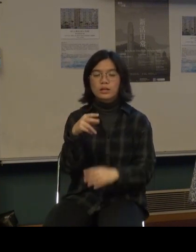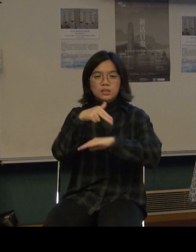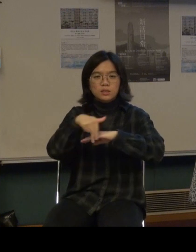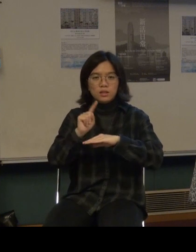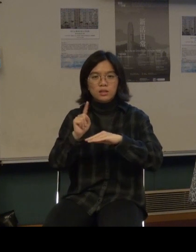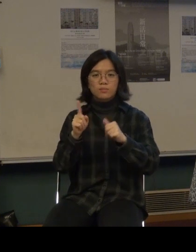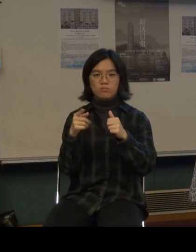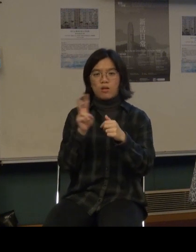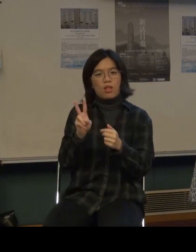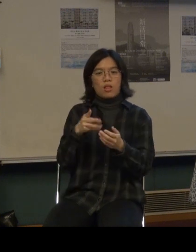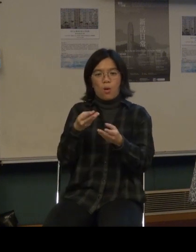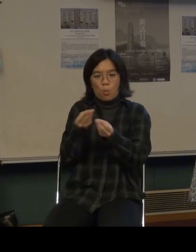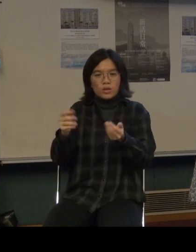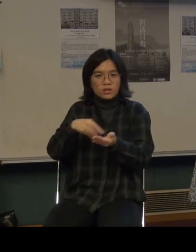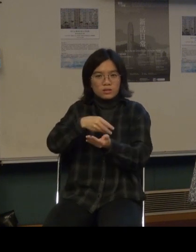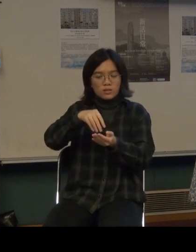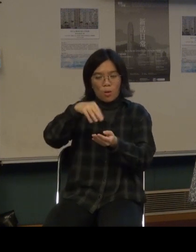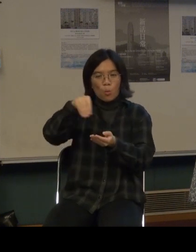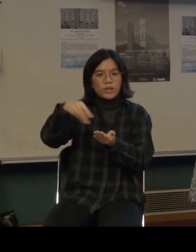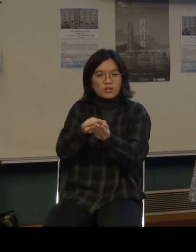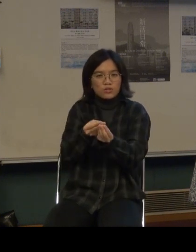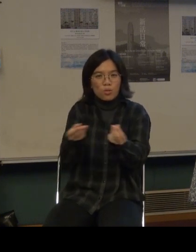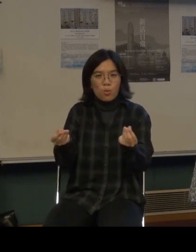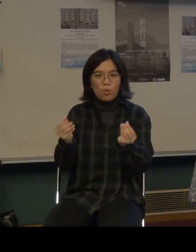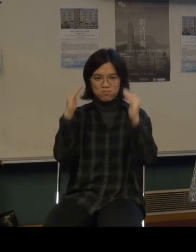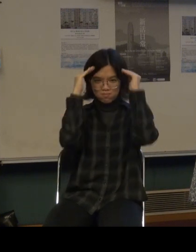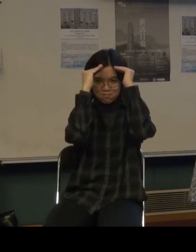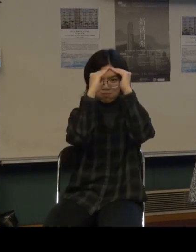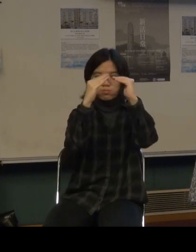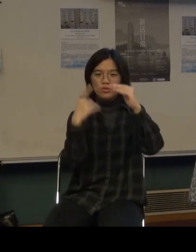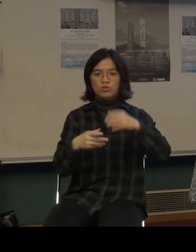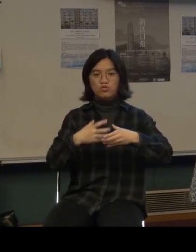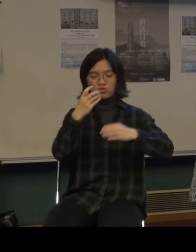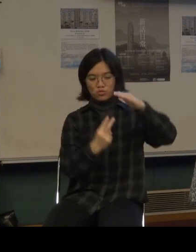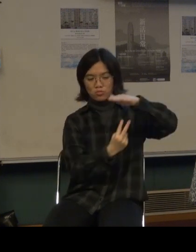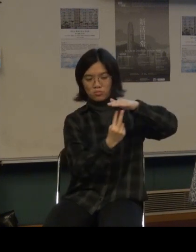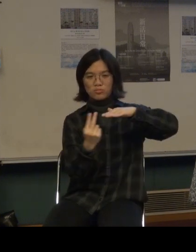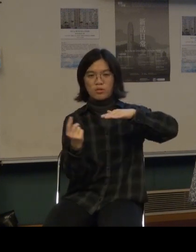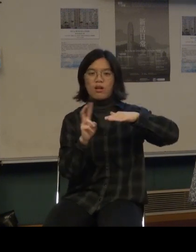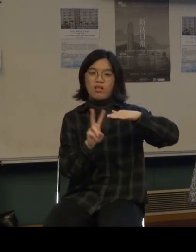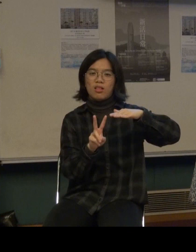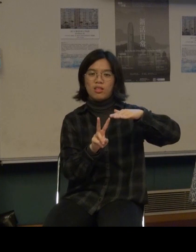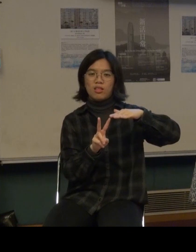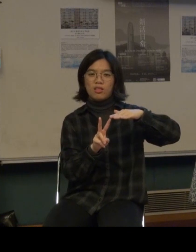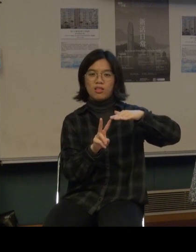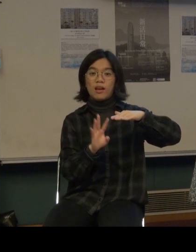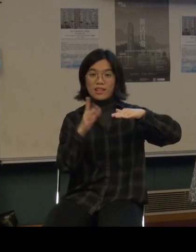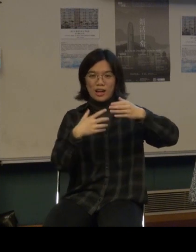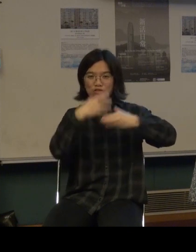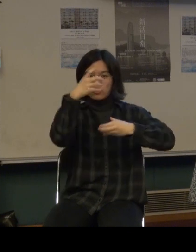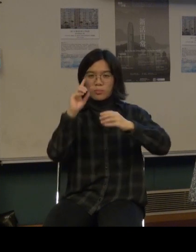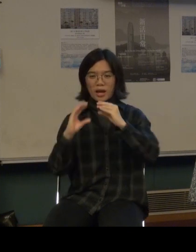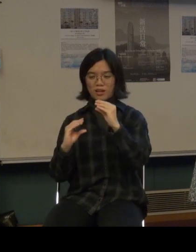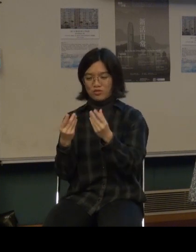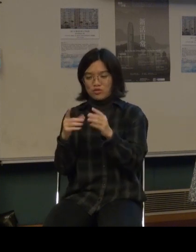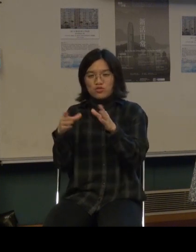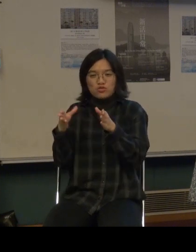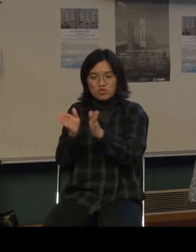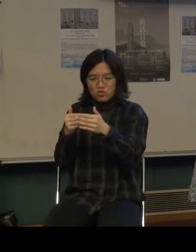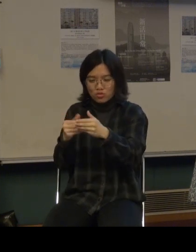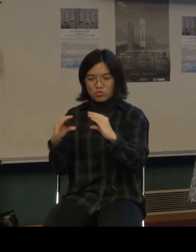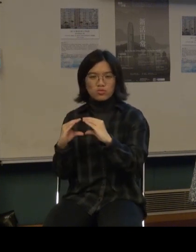頂，然後咧有一啲柱去支撐。但係咧，而家去到30年代咧，政府就開始就用混凝土柱去代替呢啲